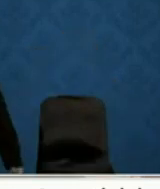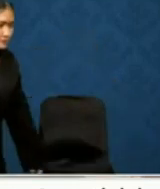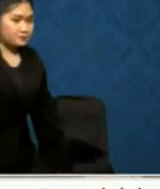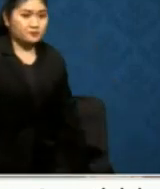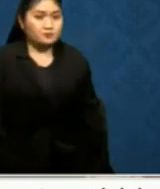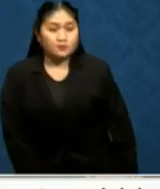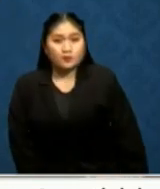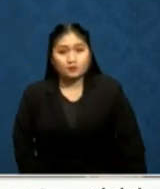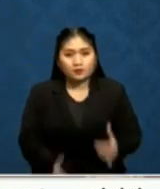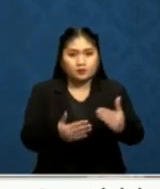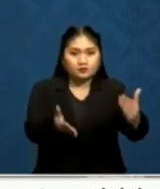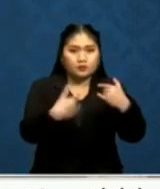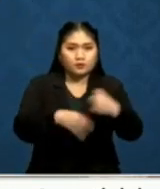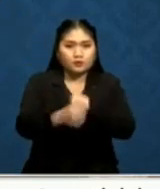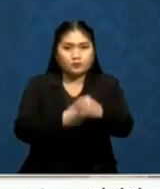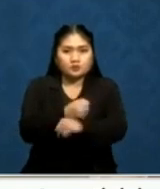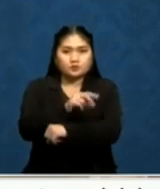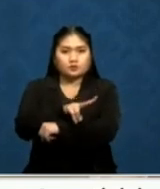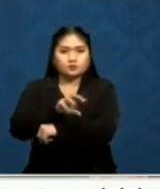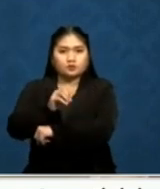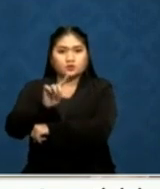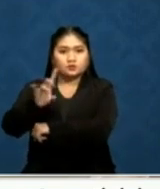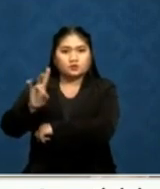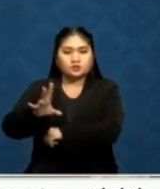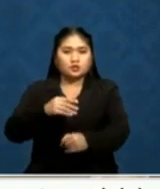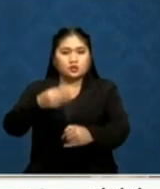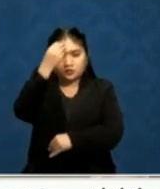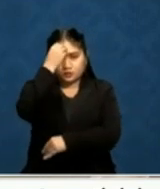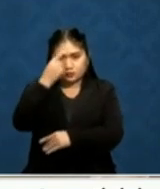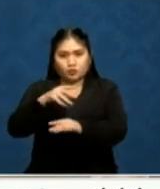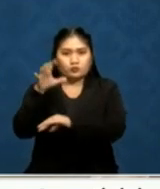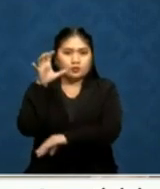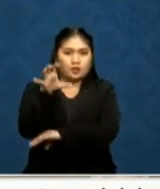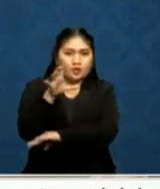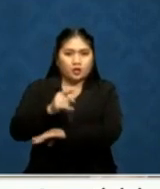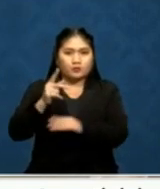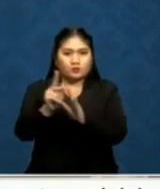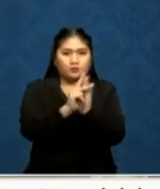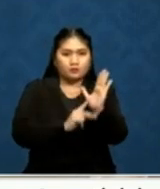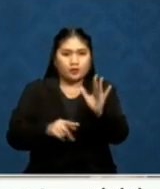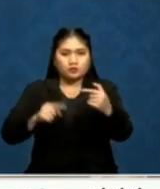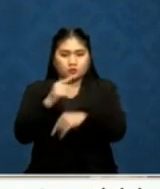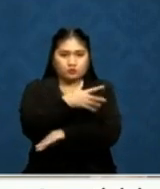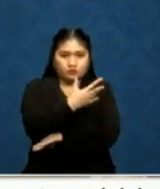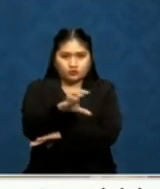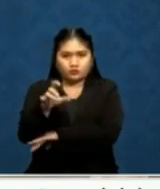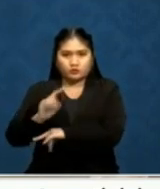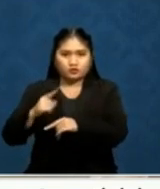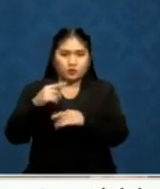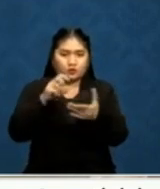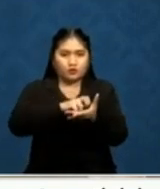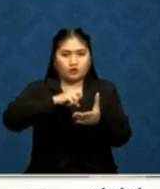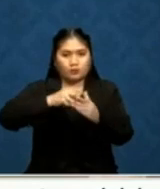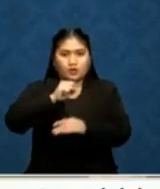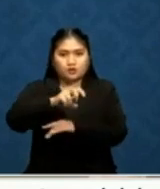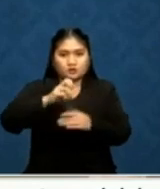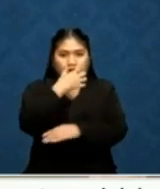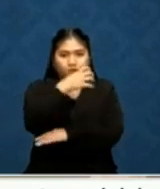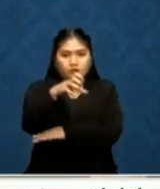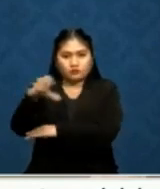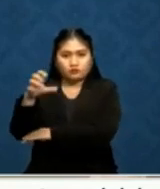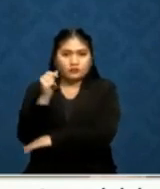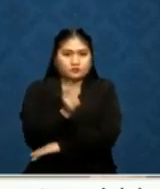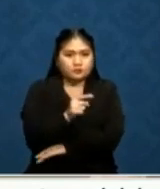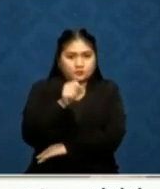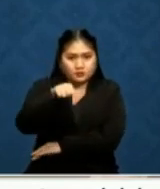คะญี่ปุ่นก็มีการบังคับใช้กฎหมายต่อต้านการสะกดรอยตามในโซเชียลหรือว่าไซเบอร์สตอกกิ้งลอว์นะคะโดยห้ามส่งข้อความหรือแสดงความเห็นซ้ำๆต่อ